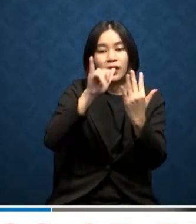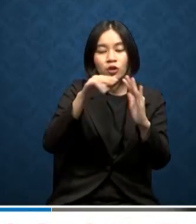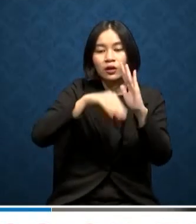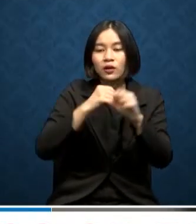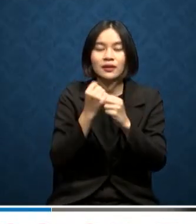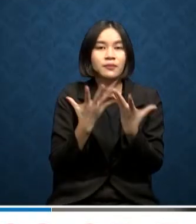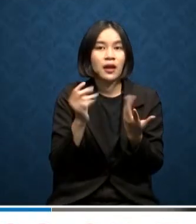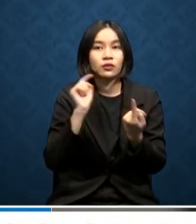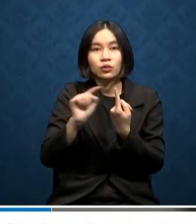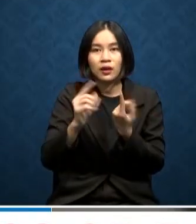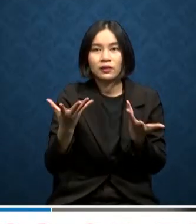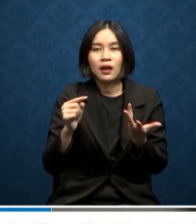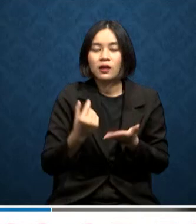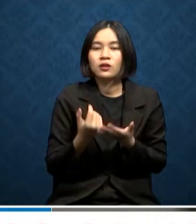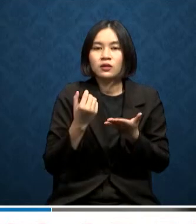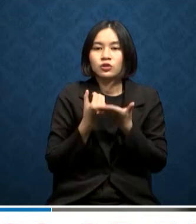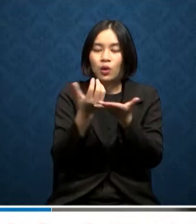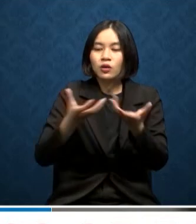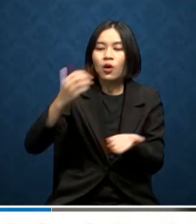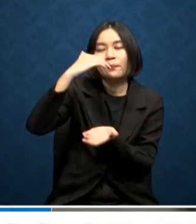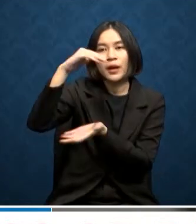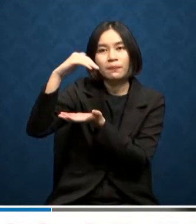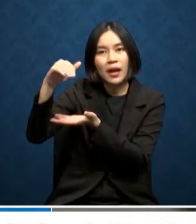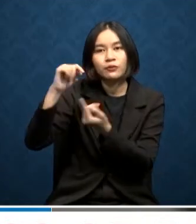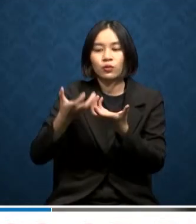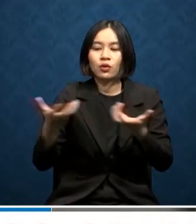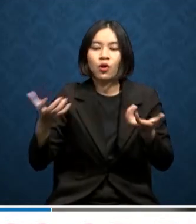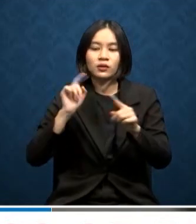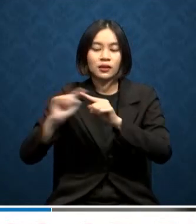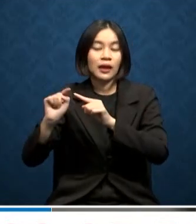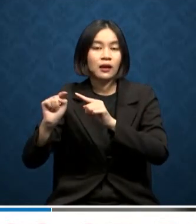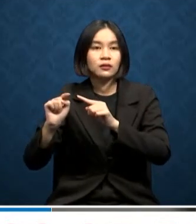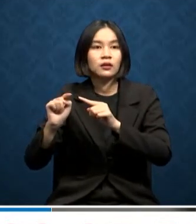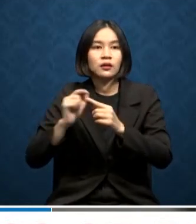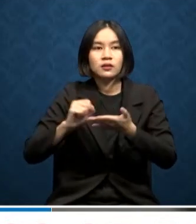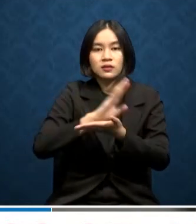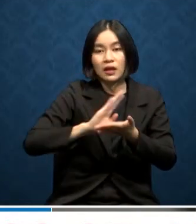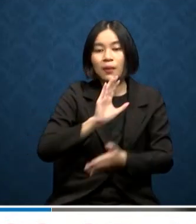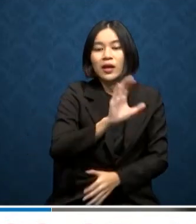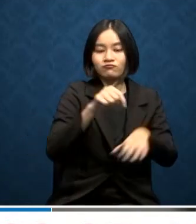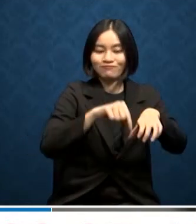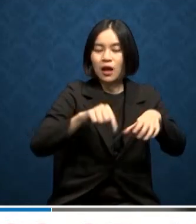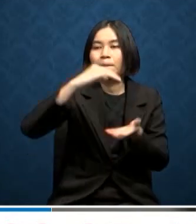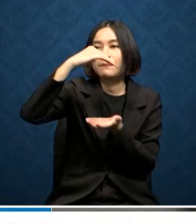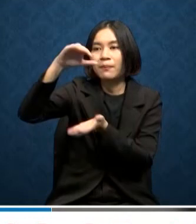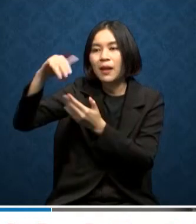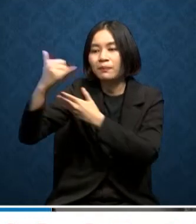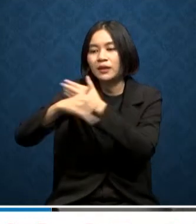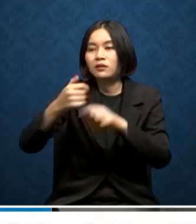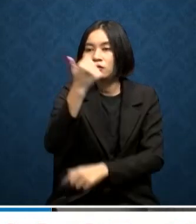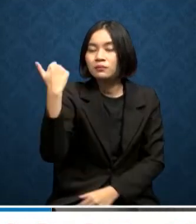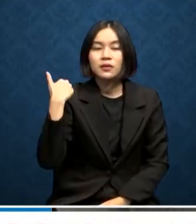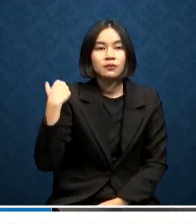างหรือเปล่าครับในการที่จะส่งออกผลิตภัณฑ์ของสถาบันเทคโนโลยีป้องกันประเทศเนี่ยไปยังประเทศอื่นบ้างหรือเปล่